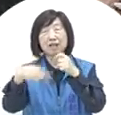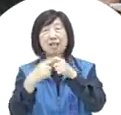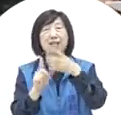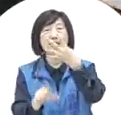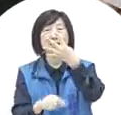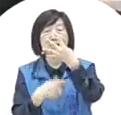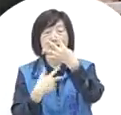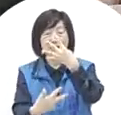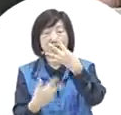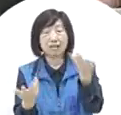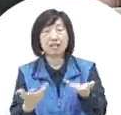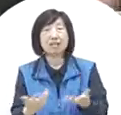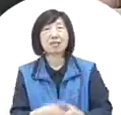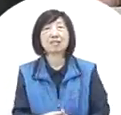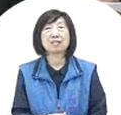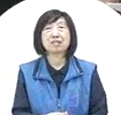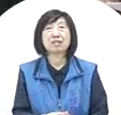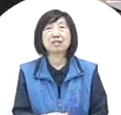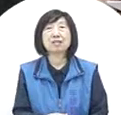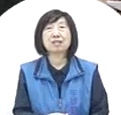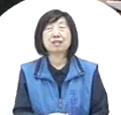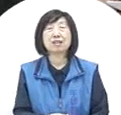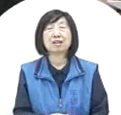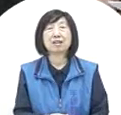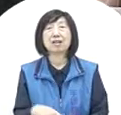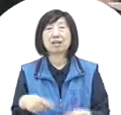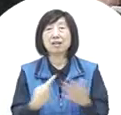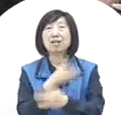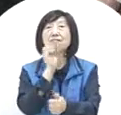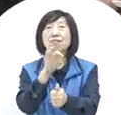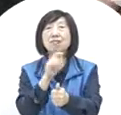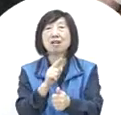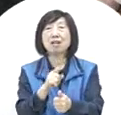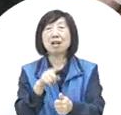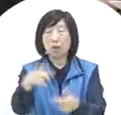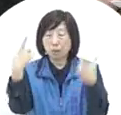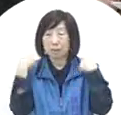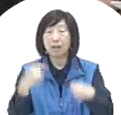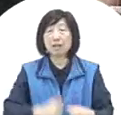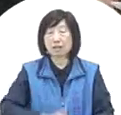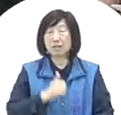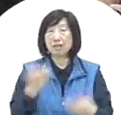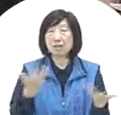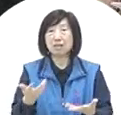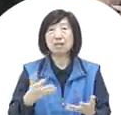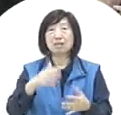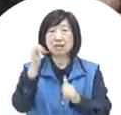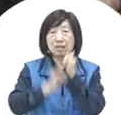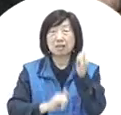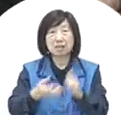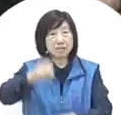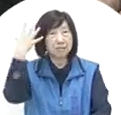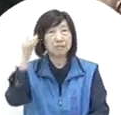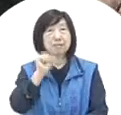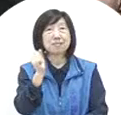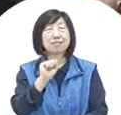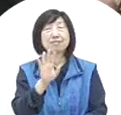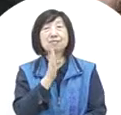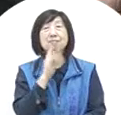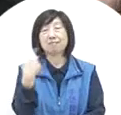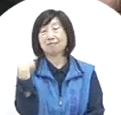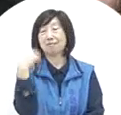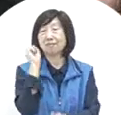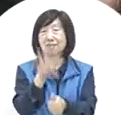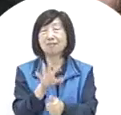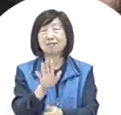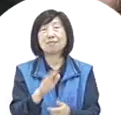1989年4月7号齁，那乃瑜也要提醒您，就是真相不能抹灭，历史不能遗忘。那乃瑜昨天也有提醒您，就是说